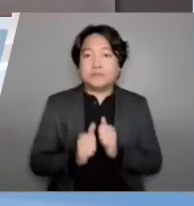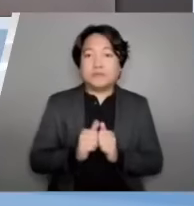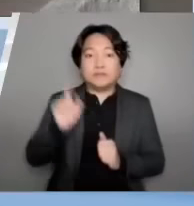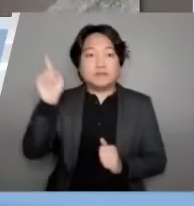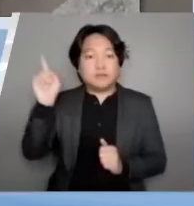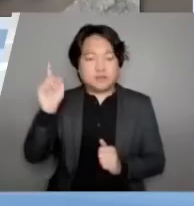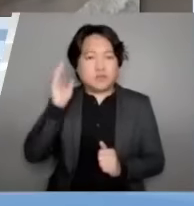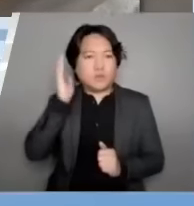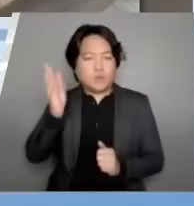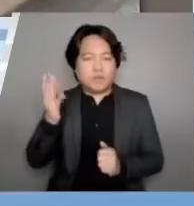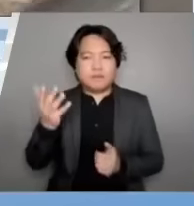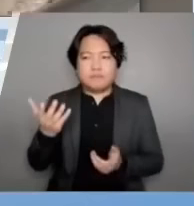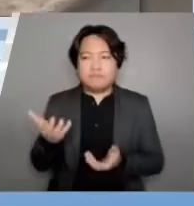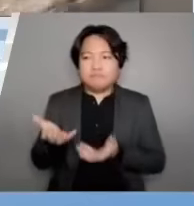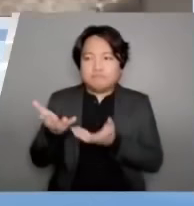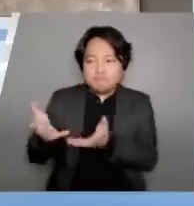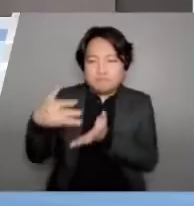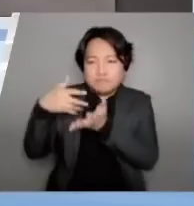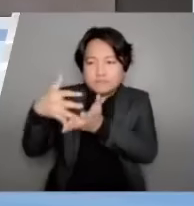pag-aralan na